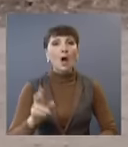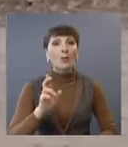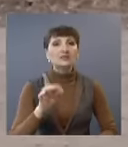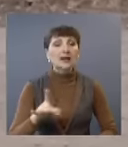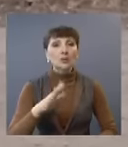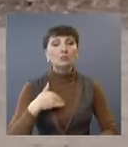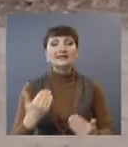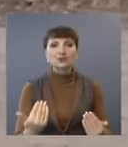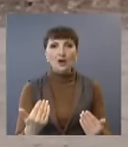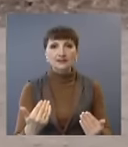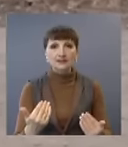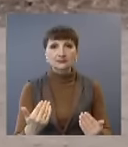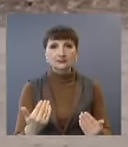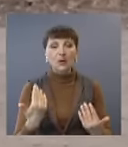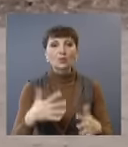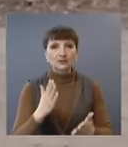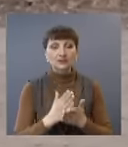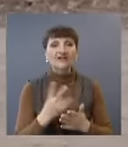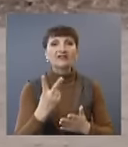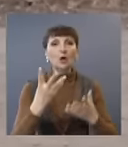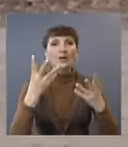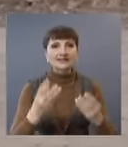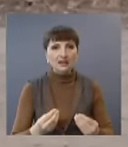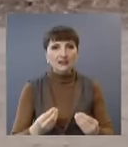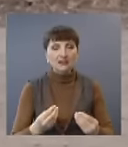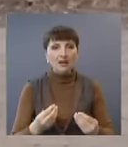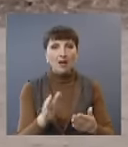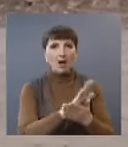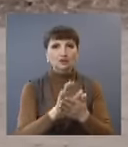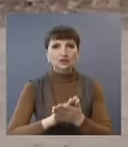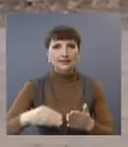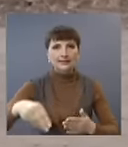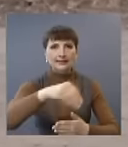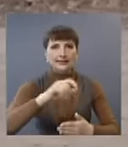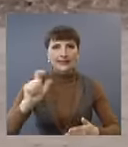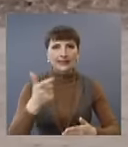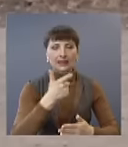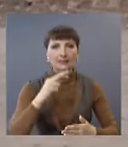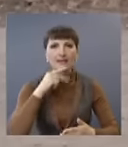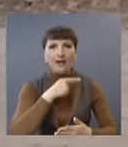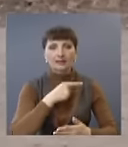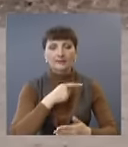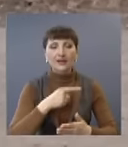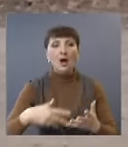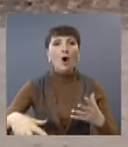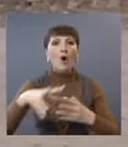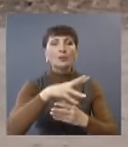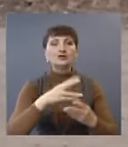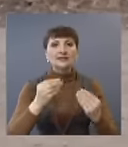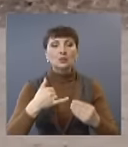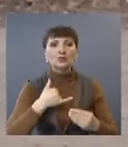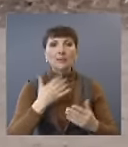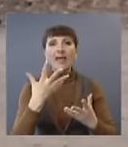районе мы сейчас, у нас идет второй день дератизационных мероприятий. Общий